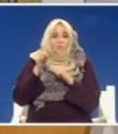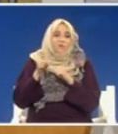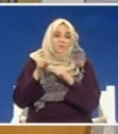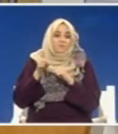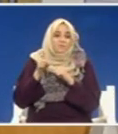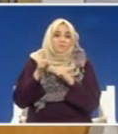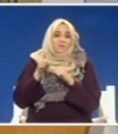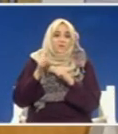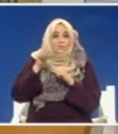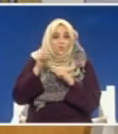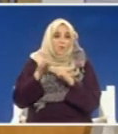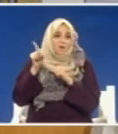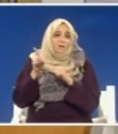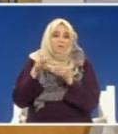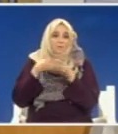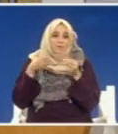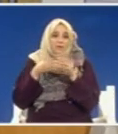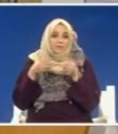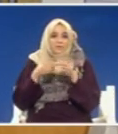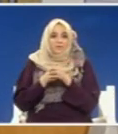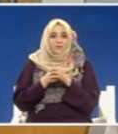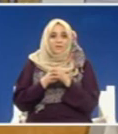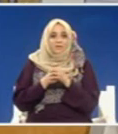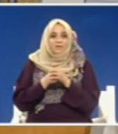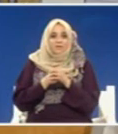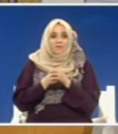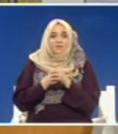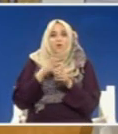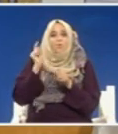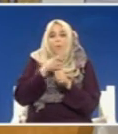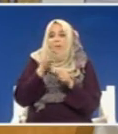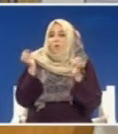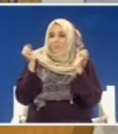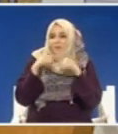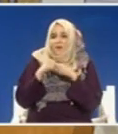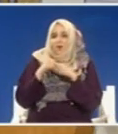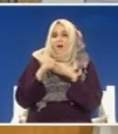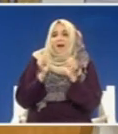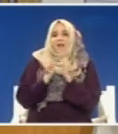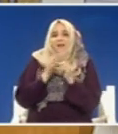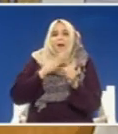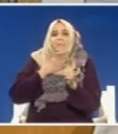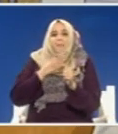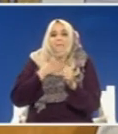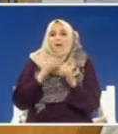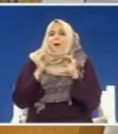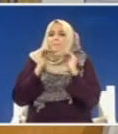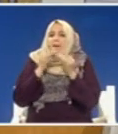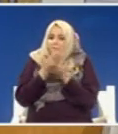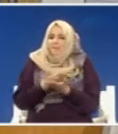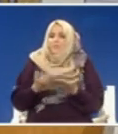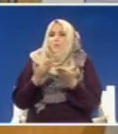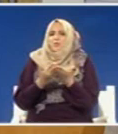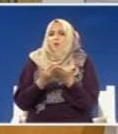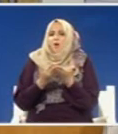وهو صاحب الشريك الأساسي في هذه الوثائق، المفروض يكون اتفاق وتراضي بين الزوجين، ولو كانت الحياة